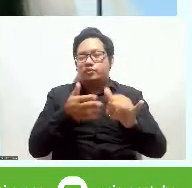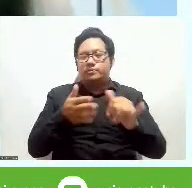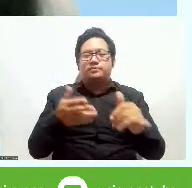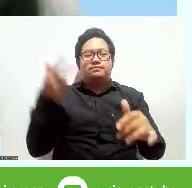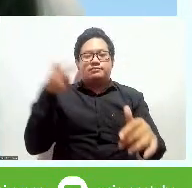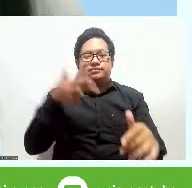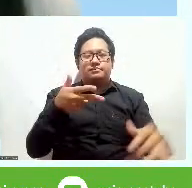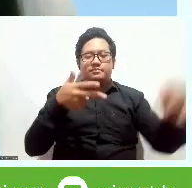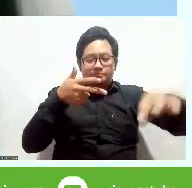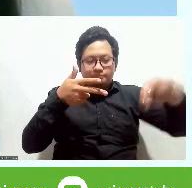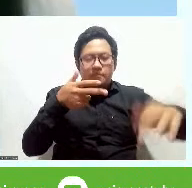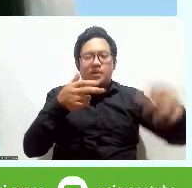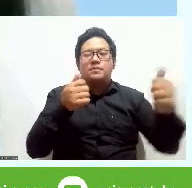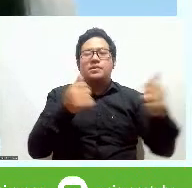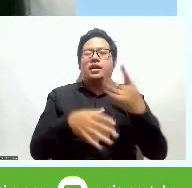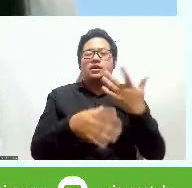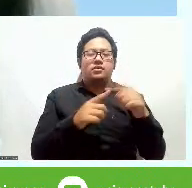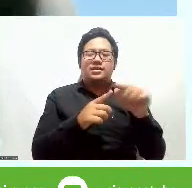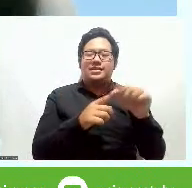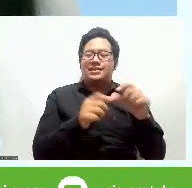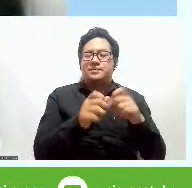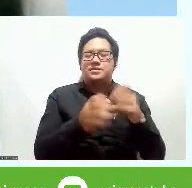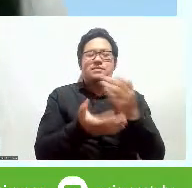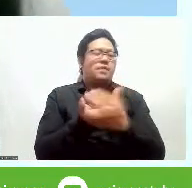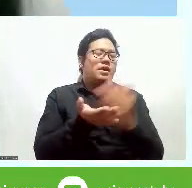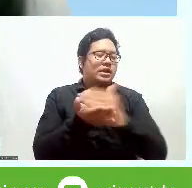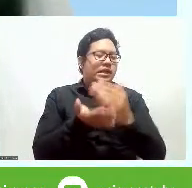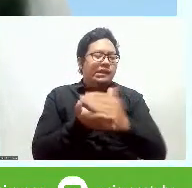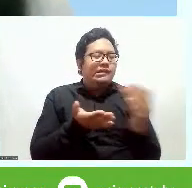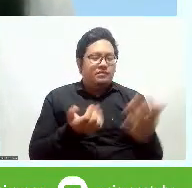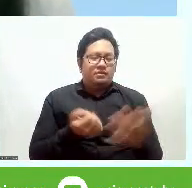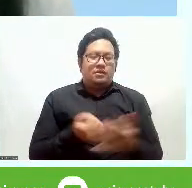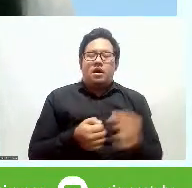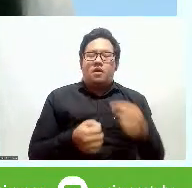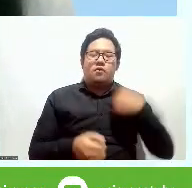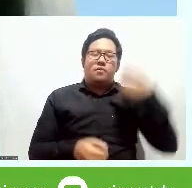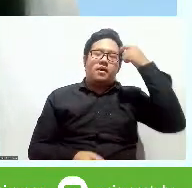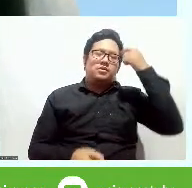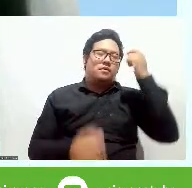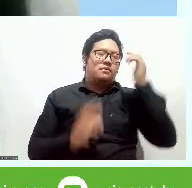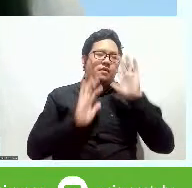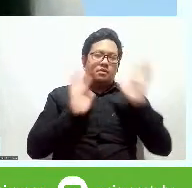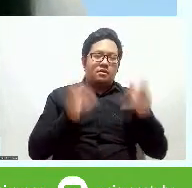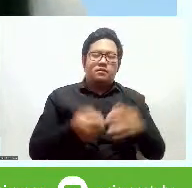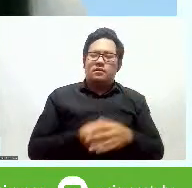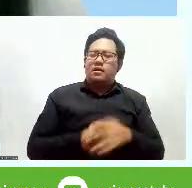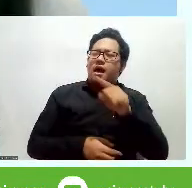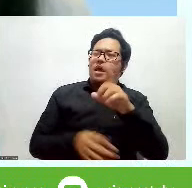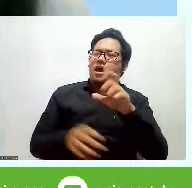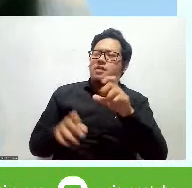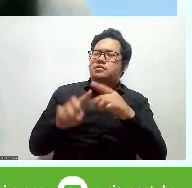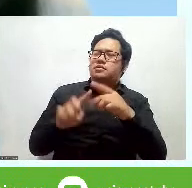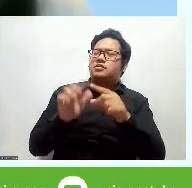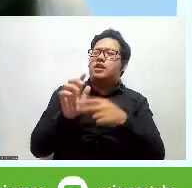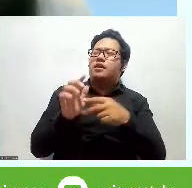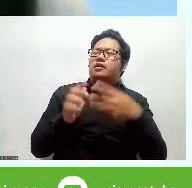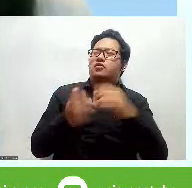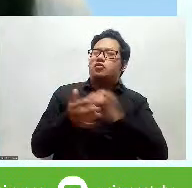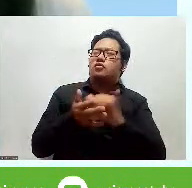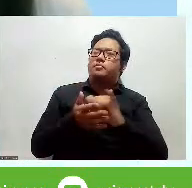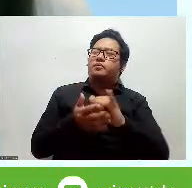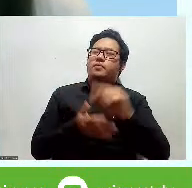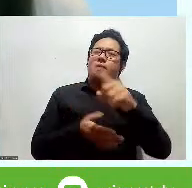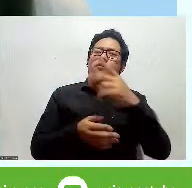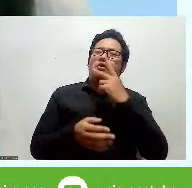berbagi tips gitu Badri Oke 8 nih yang merekomendasi channel satu gitu channel-channel mungkin